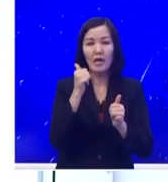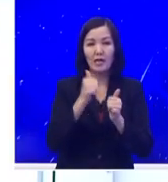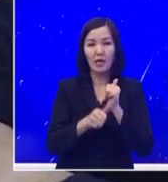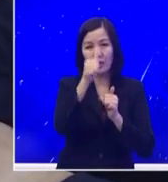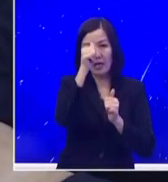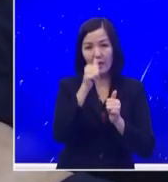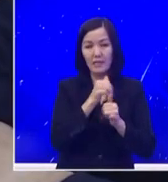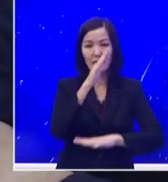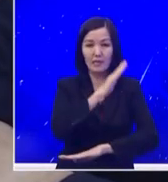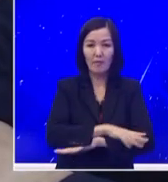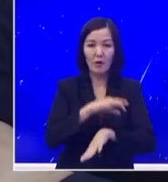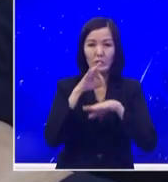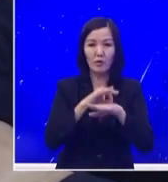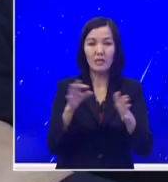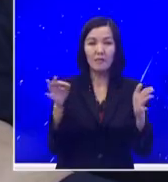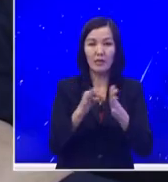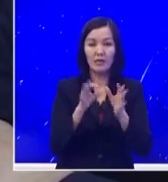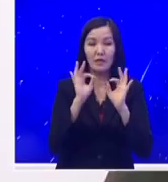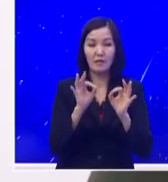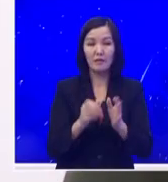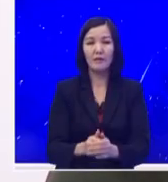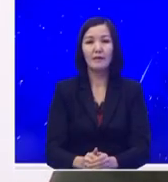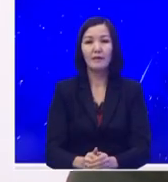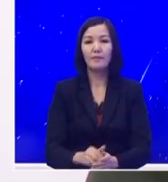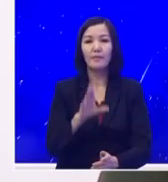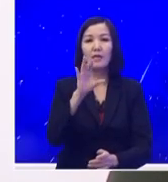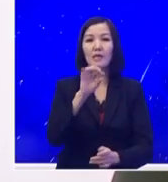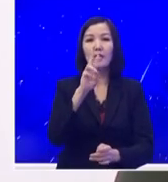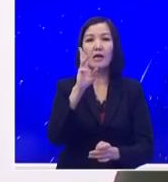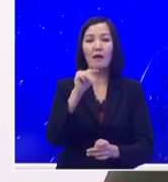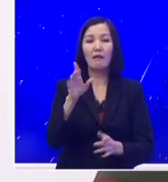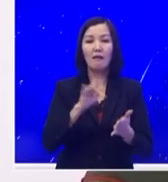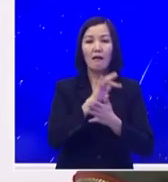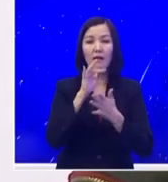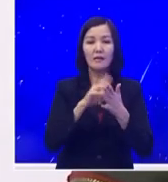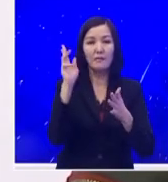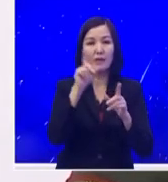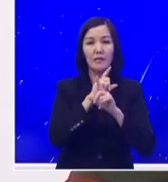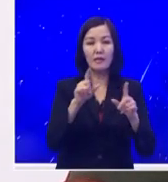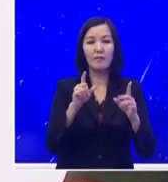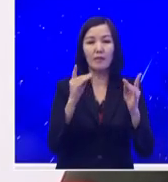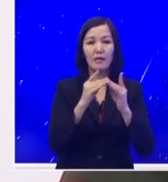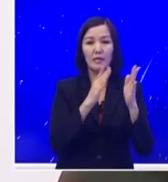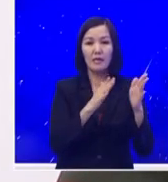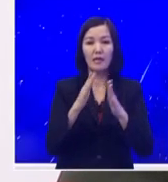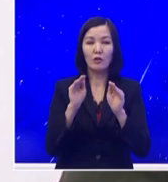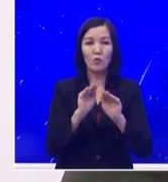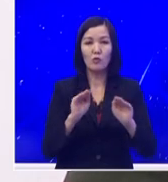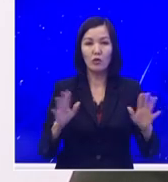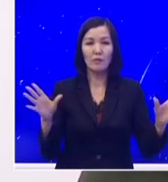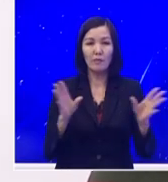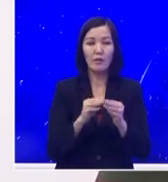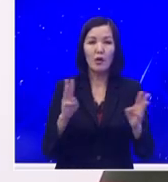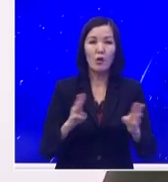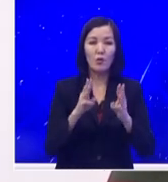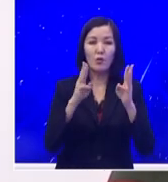өткізіп тұрады. Мақсат айтпаса да түсінікті. Сарқан қаласының мектеп-интернатында мектеп-интернат оқушыларымен өрт